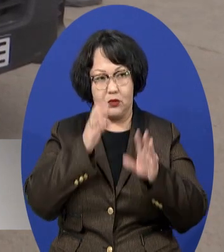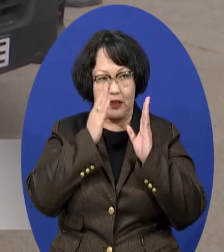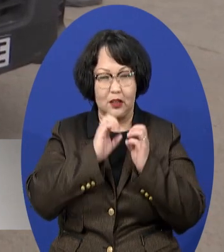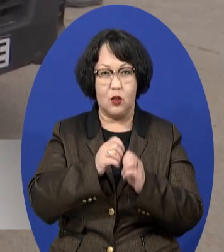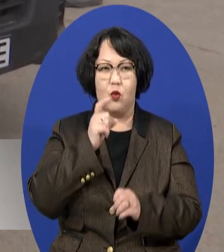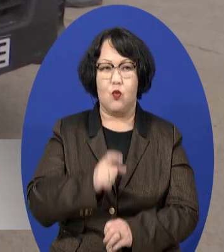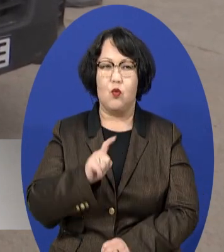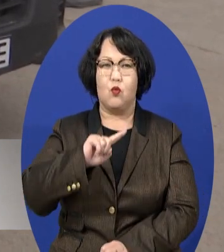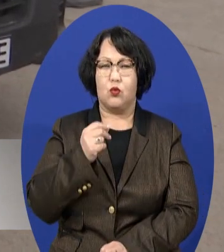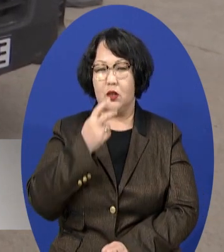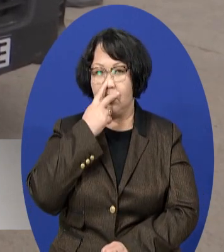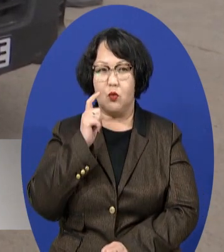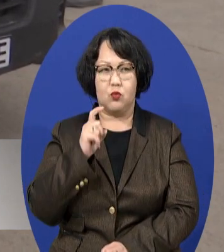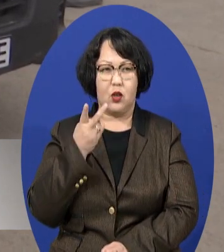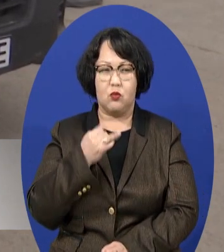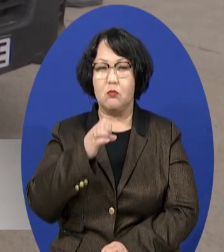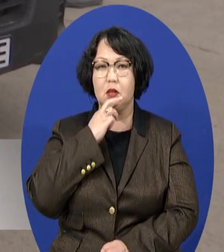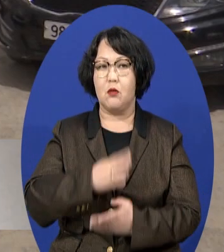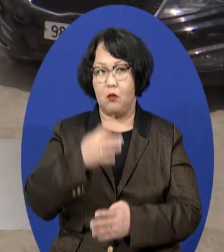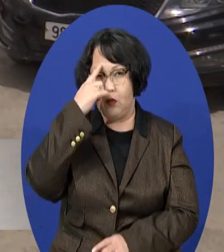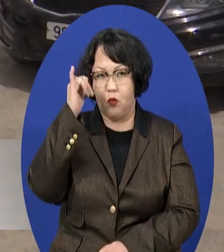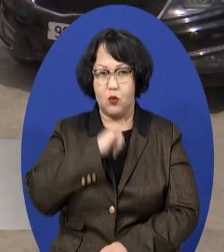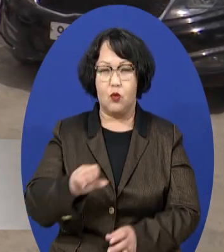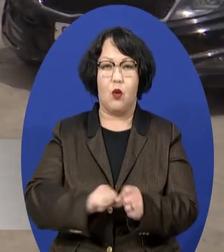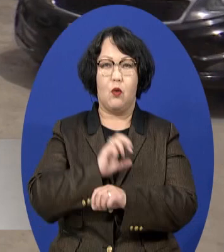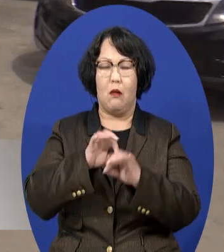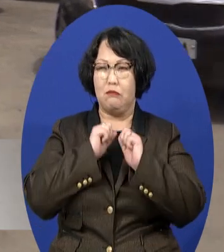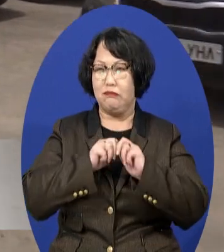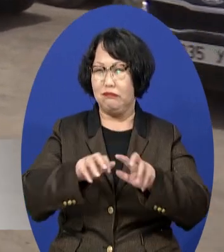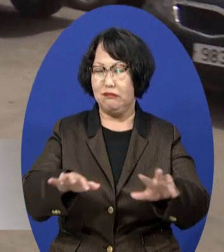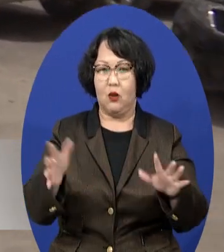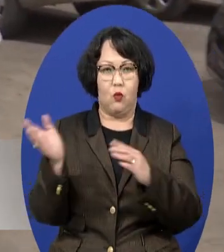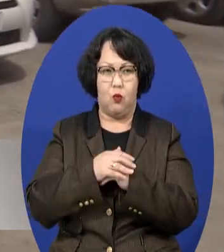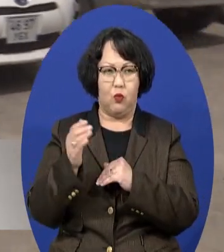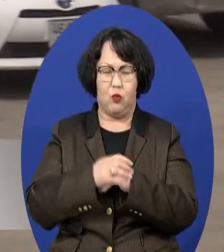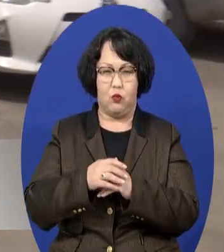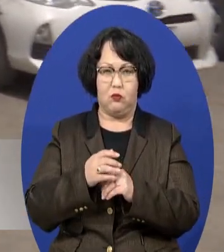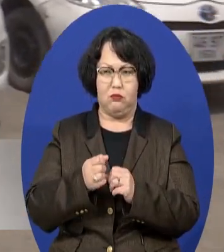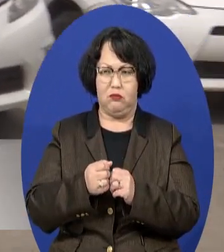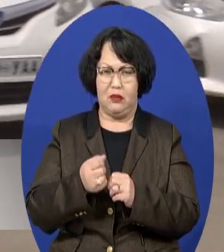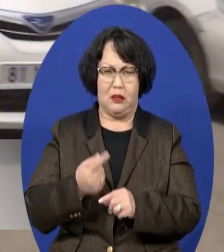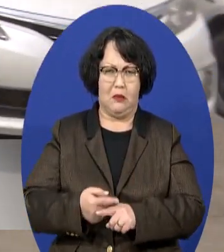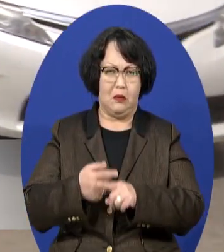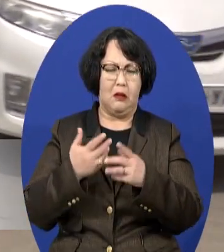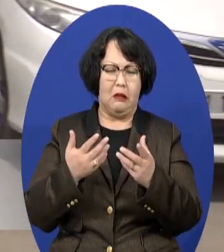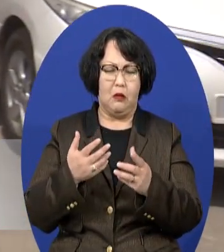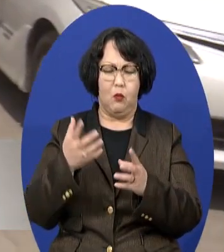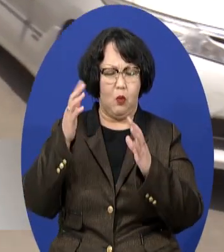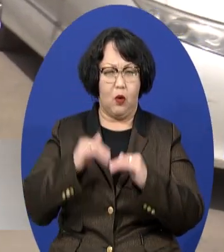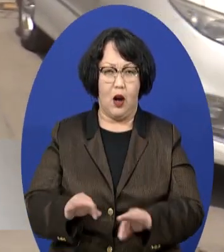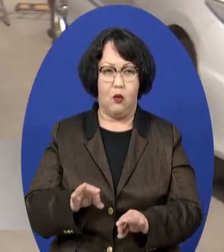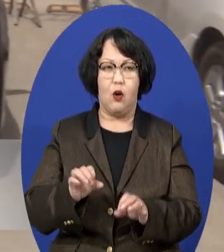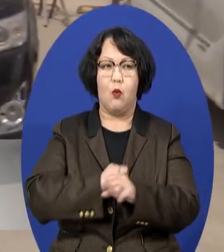нь хүрэхгүй бол хүрээд байгаа мэдээлэл байна. Тэгэхээр манай улсад халдварын тархалтад байгаа насварлт бол буурахгүй байгаа. За мөн ковидын бус шалтгаанаар 2 хүн насварсан